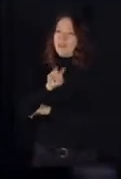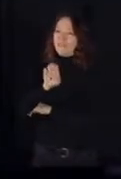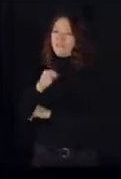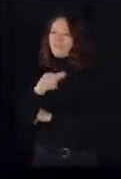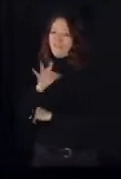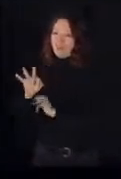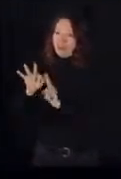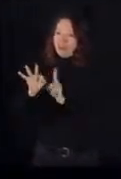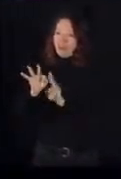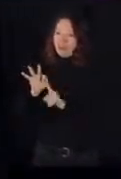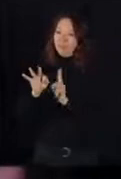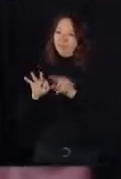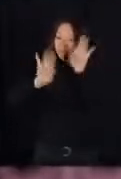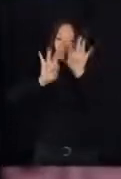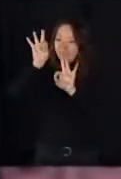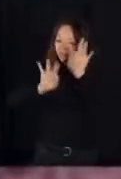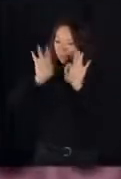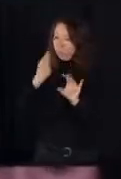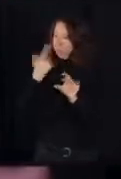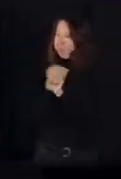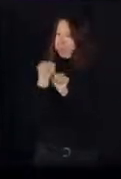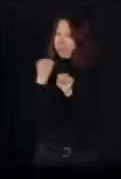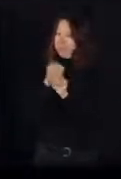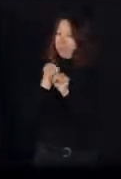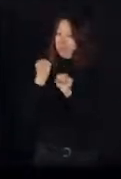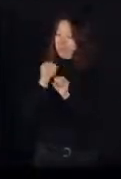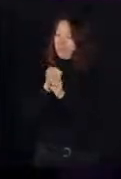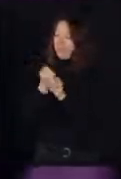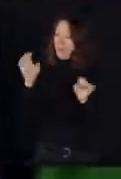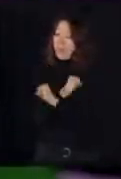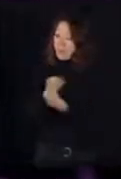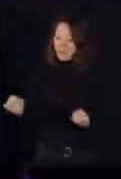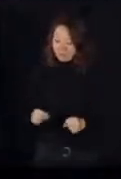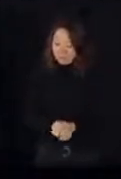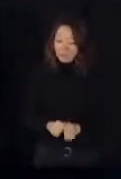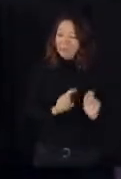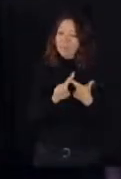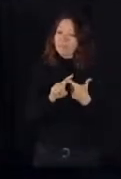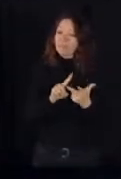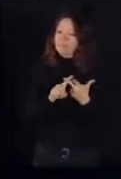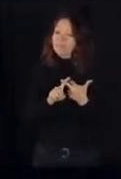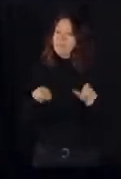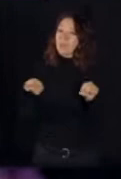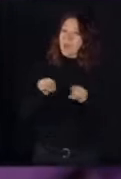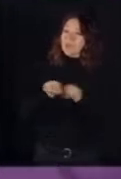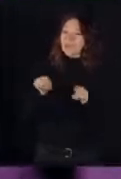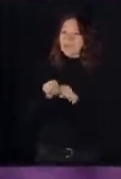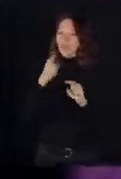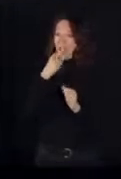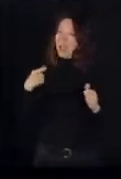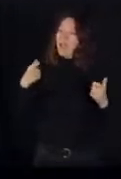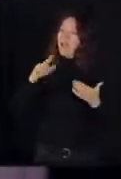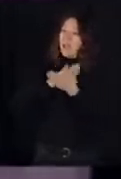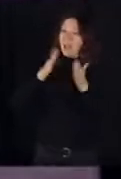Et Et également CAPSA et du Cap City, association que